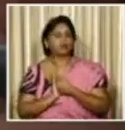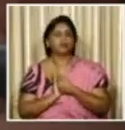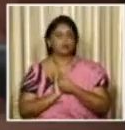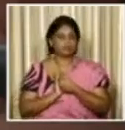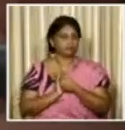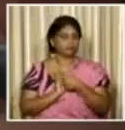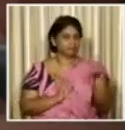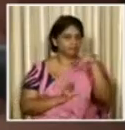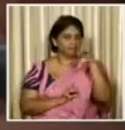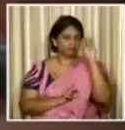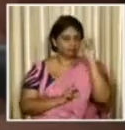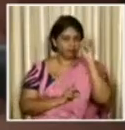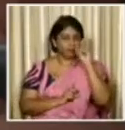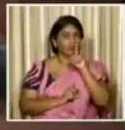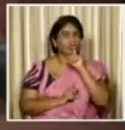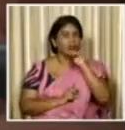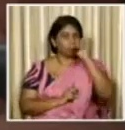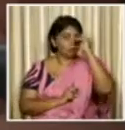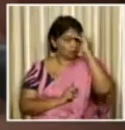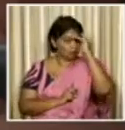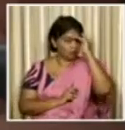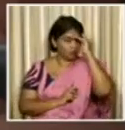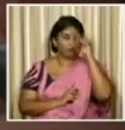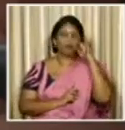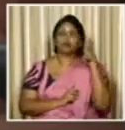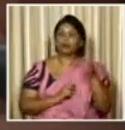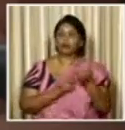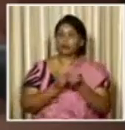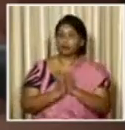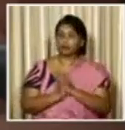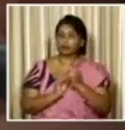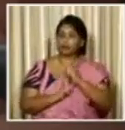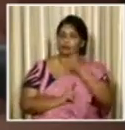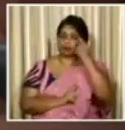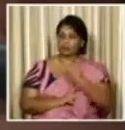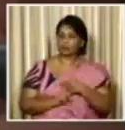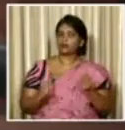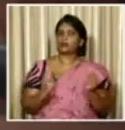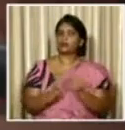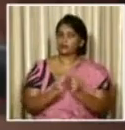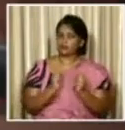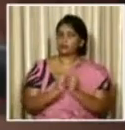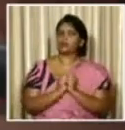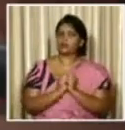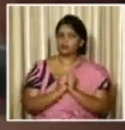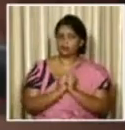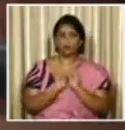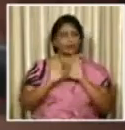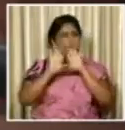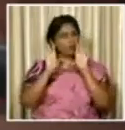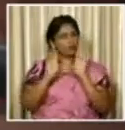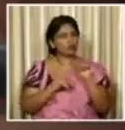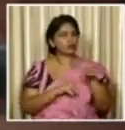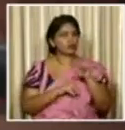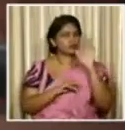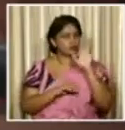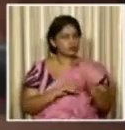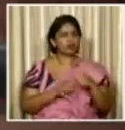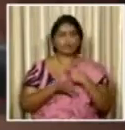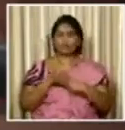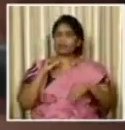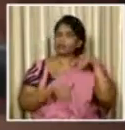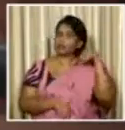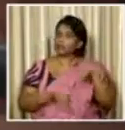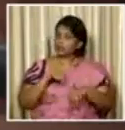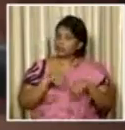badan. Kathanayakawaraya tamange paudgalika charyawan visunut poduwe samaje athivi thibena deshapalana